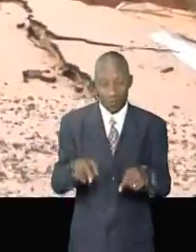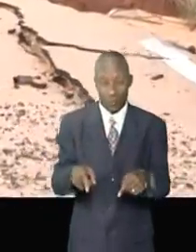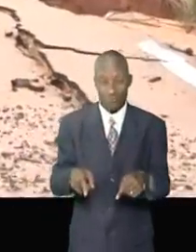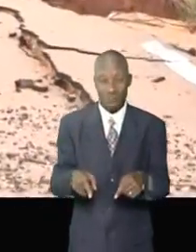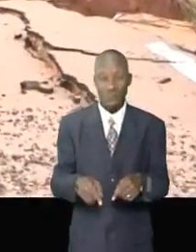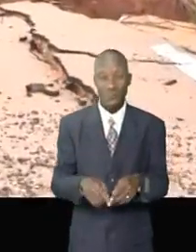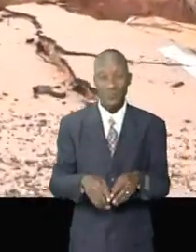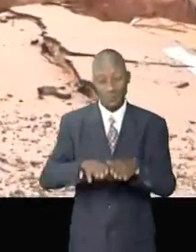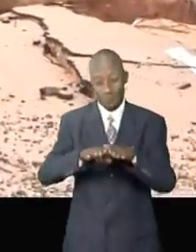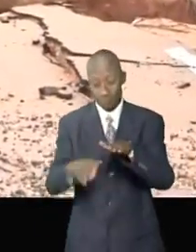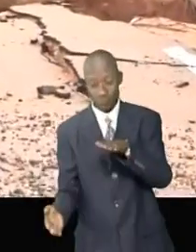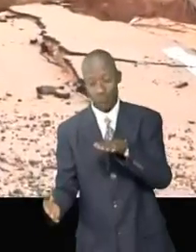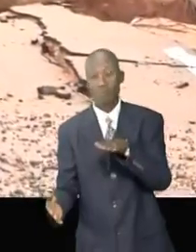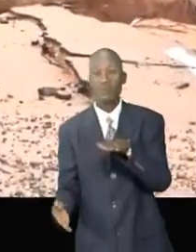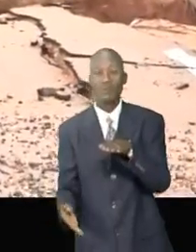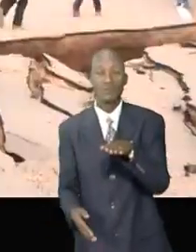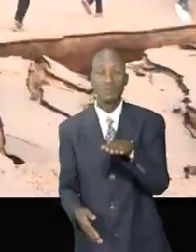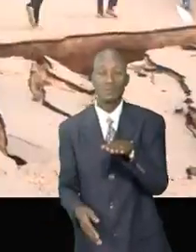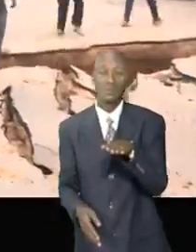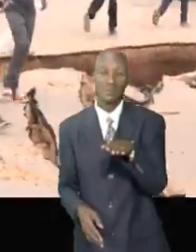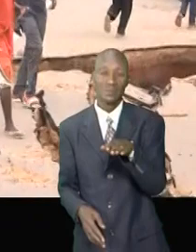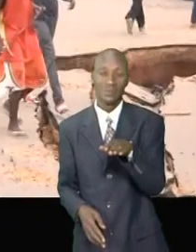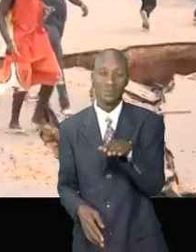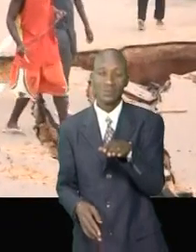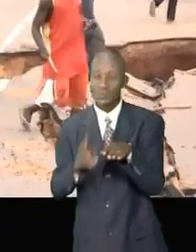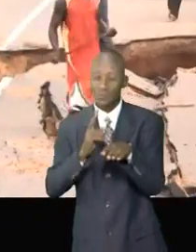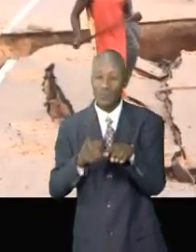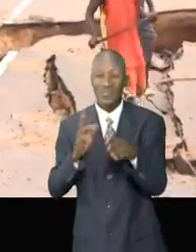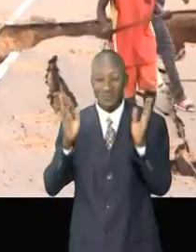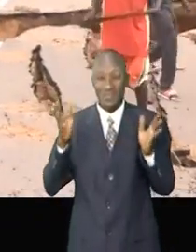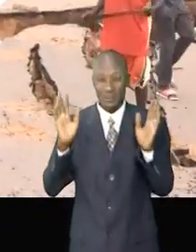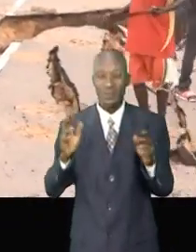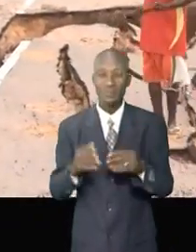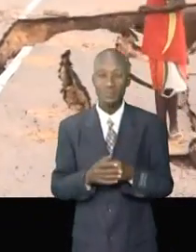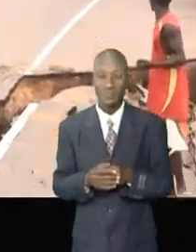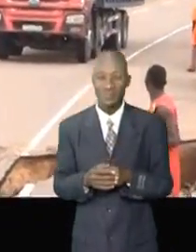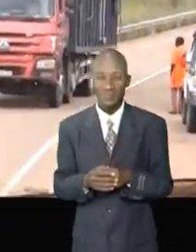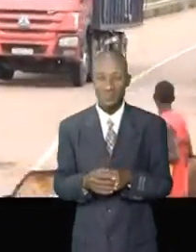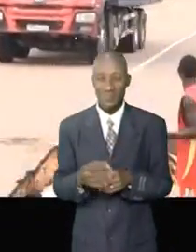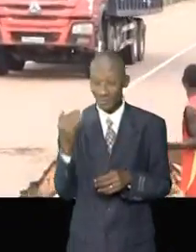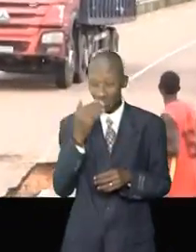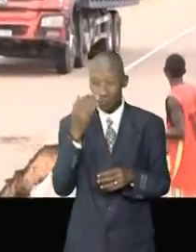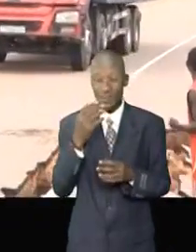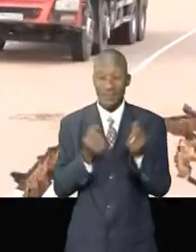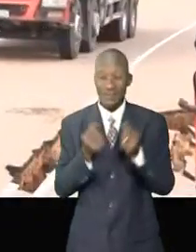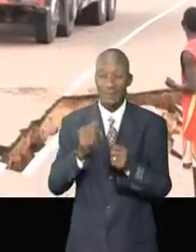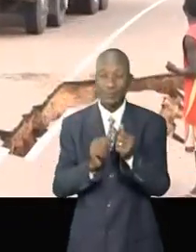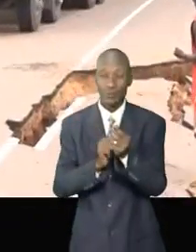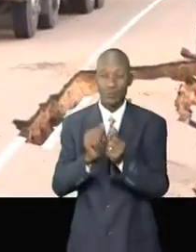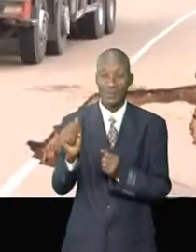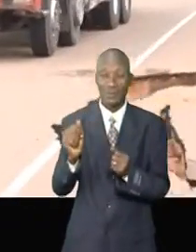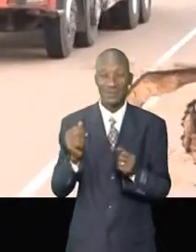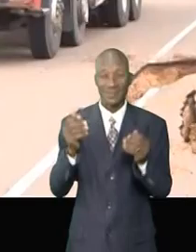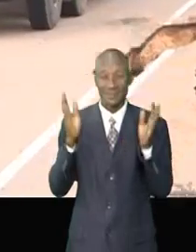une grande partie de la chaussée emportée, les décors est donc planté pour une éventuelle interruption du